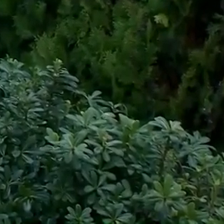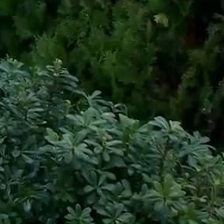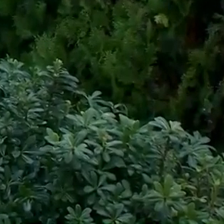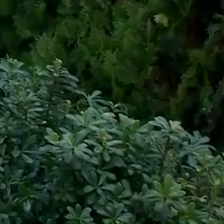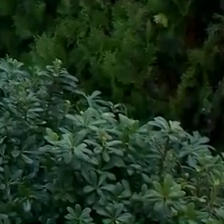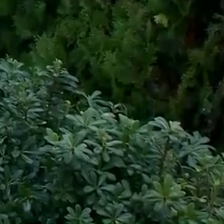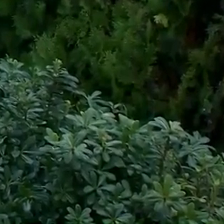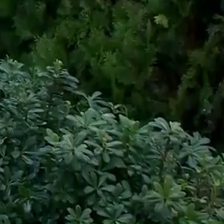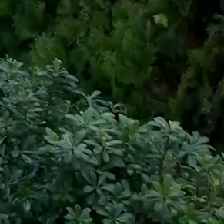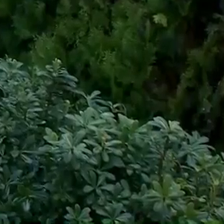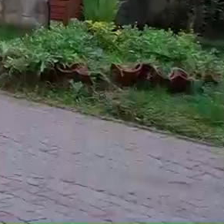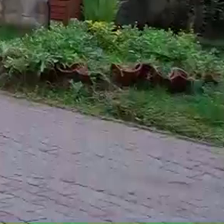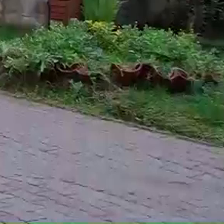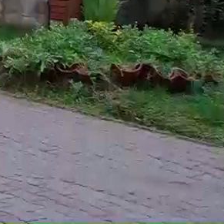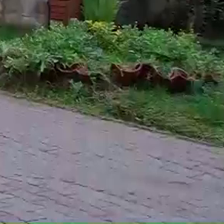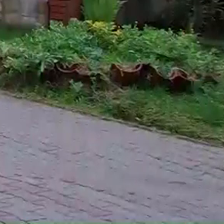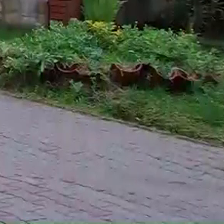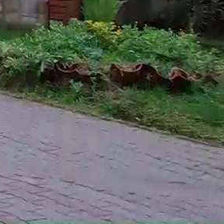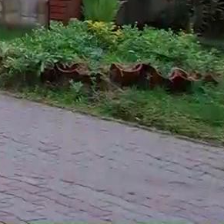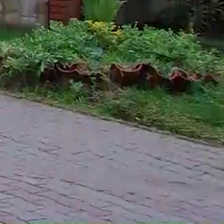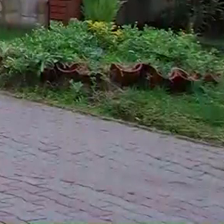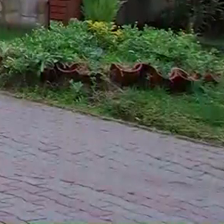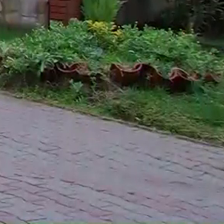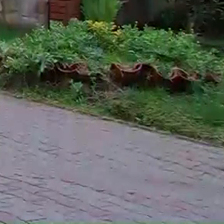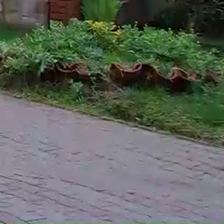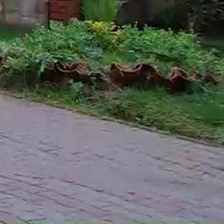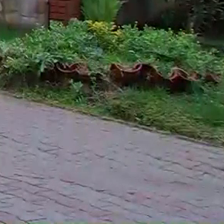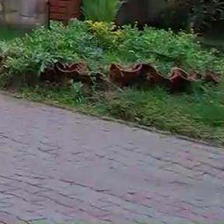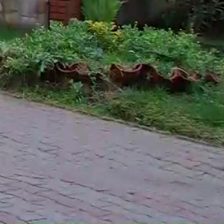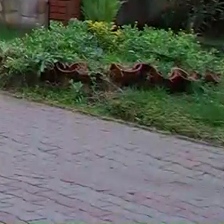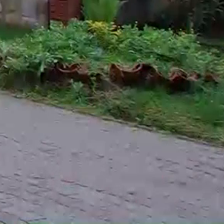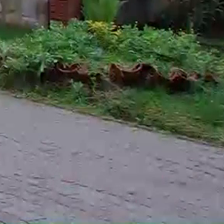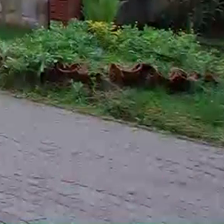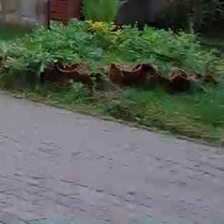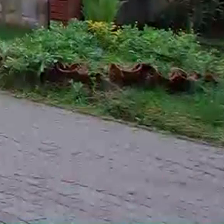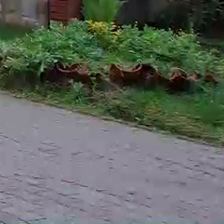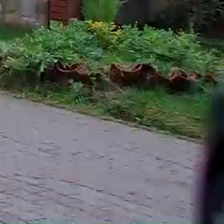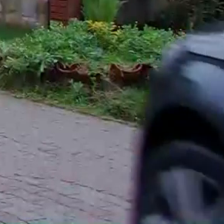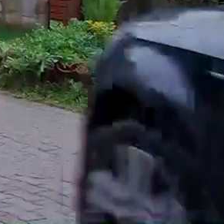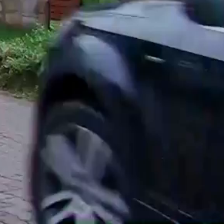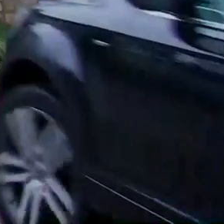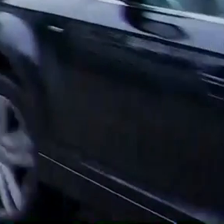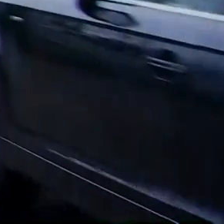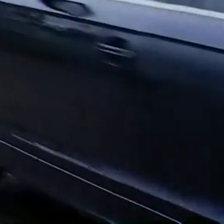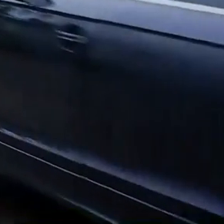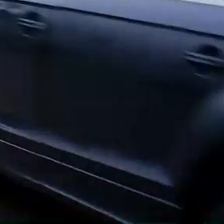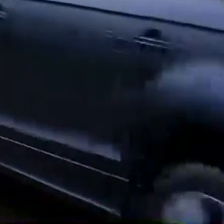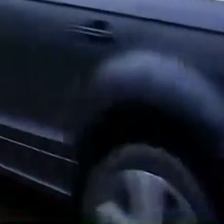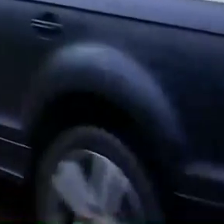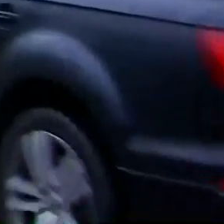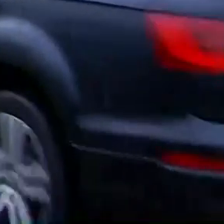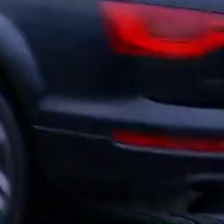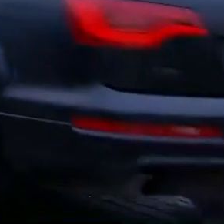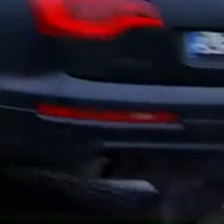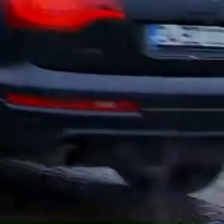görünce heyecanlandı. Abuk sabuk el hareketleriyle sözde yön tayin ediyor. Son model siyah cip ağır ağır yaklaşıp